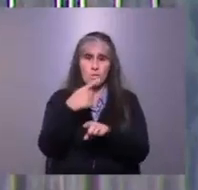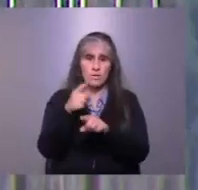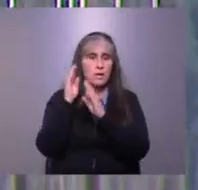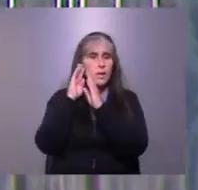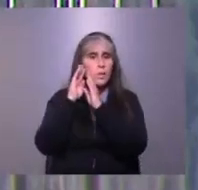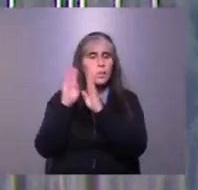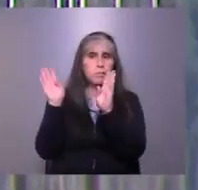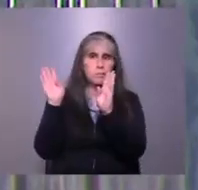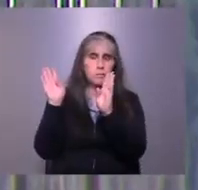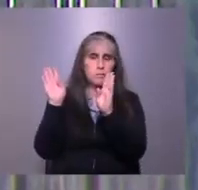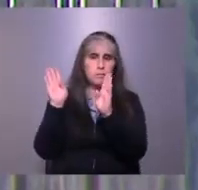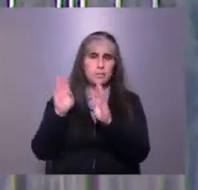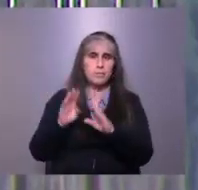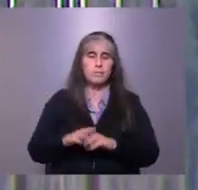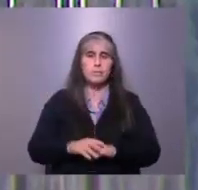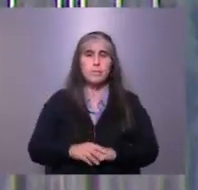się.